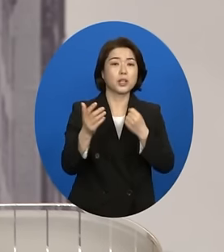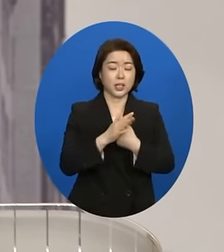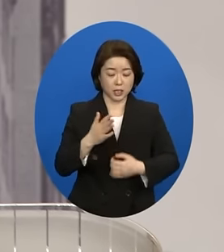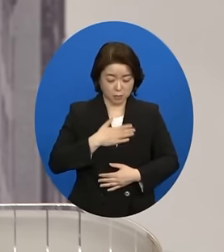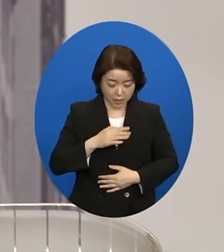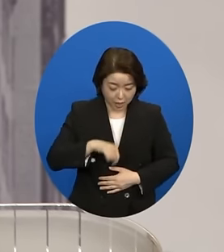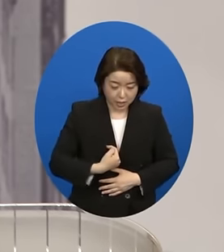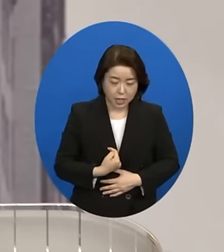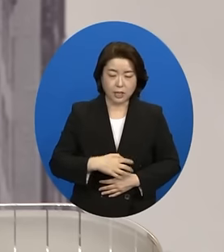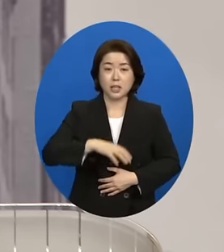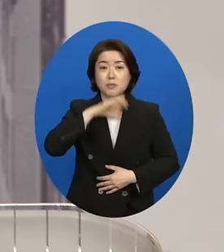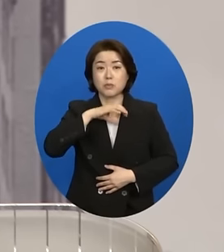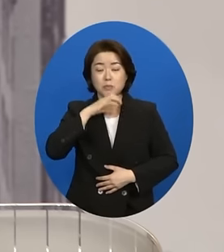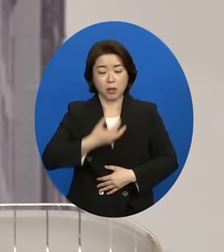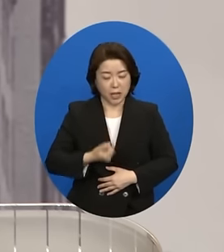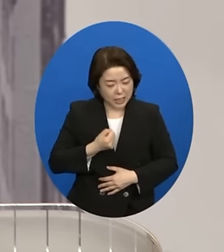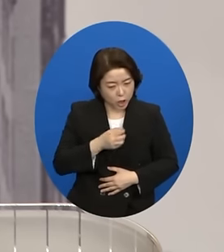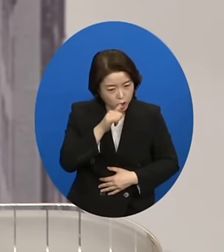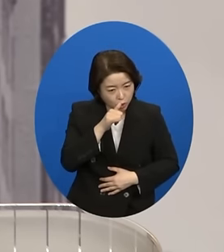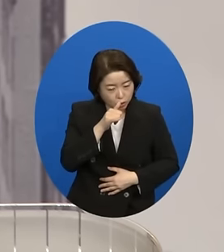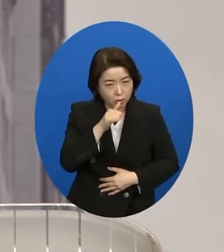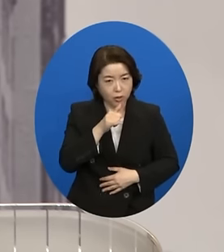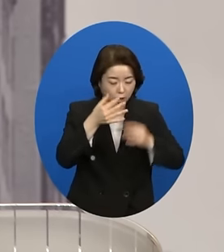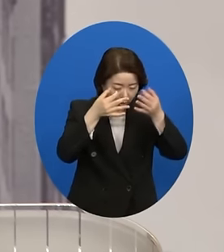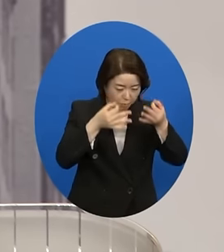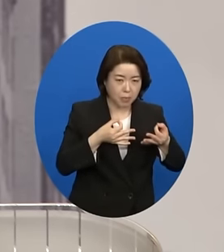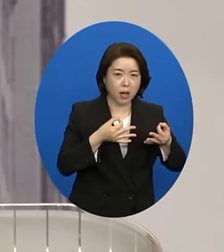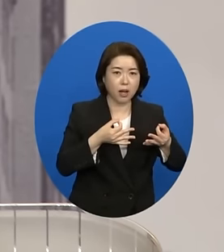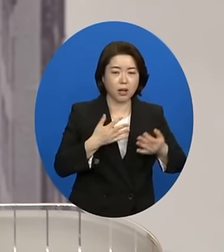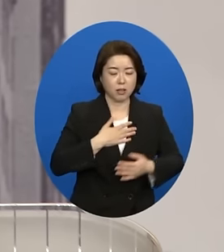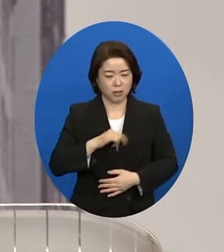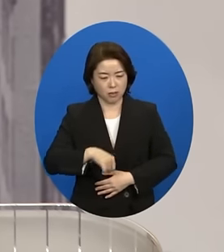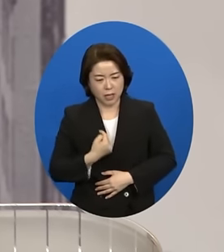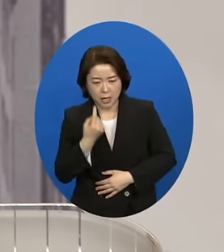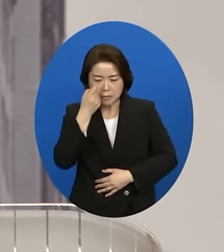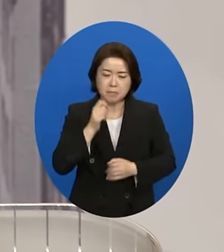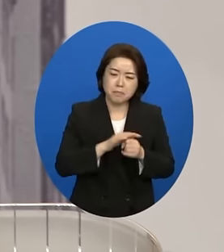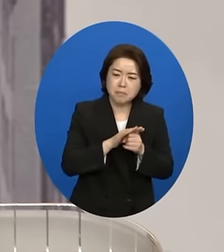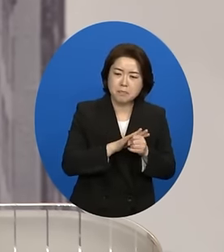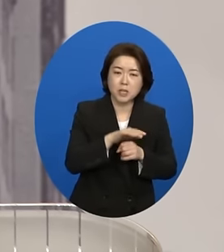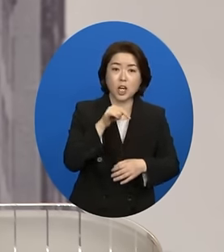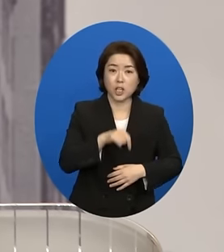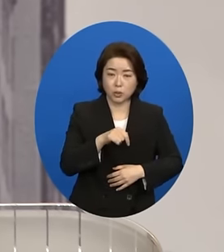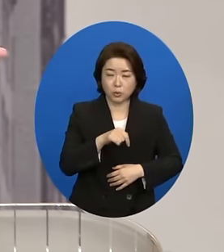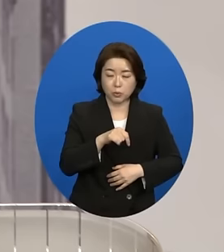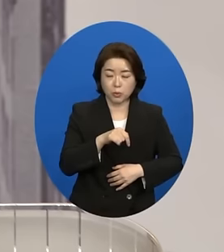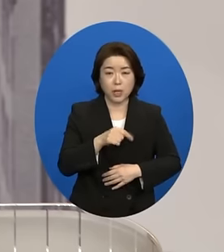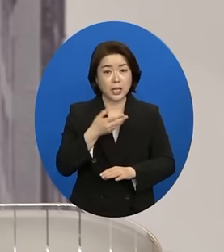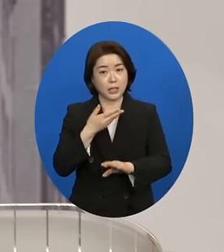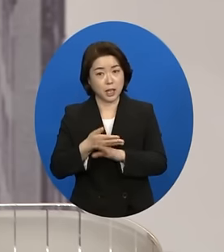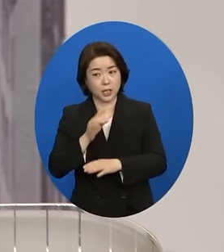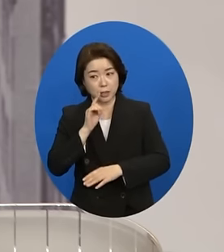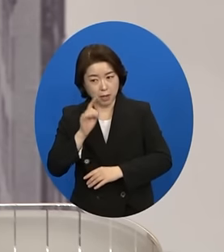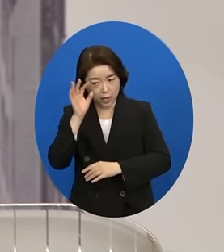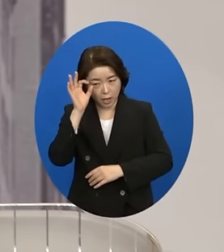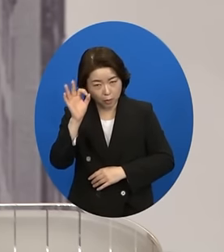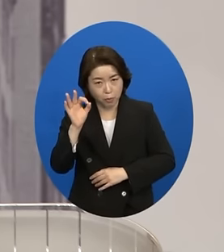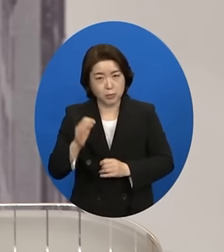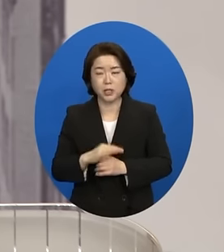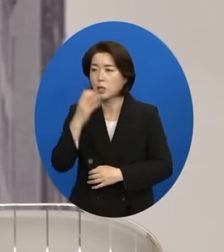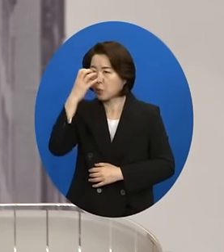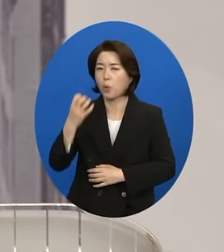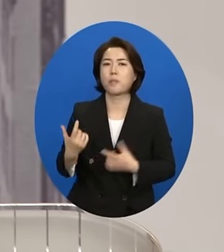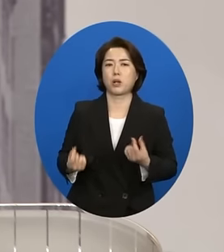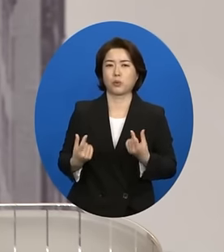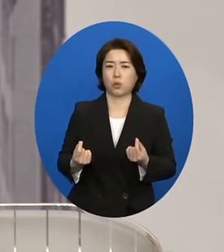자아가 불평을 가진 것은 아니냐? 자기 연민도 교만의 다른 표현이죠. 갈채받지 못한